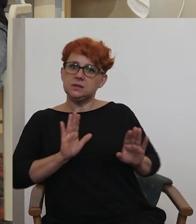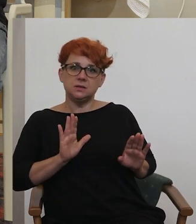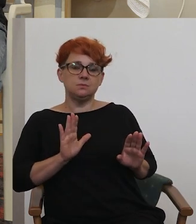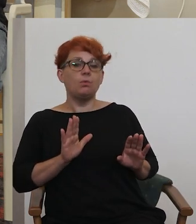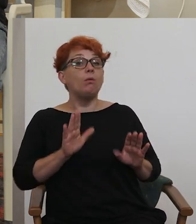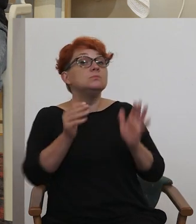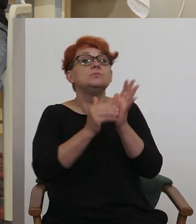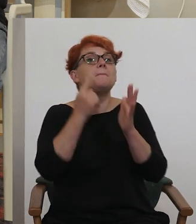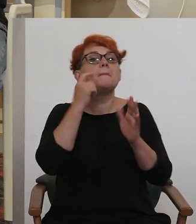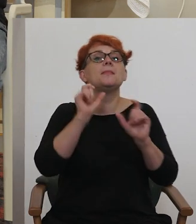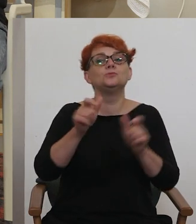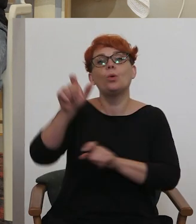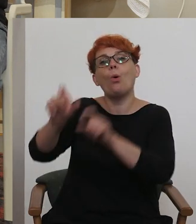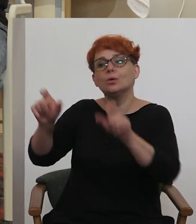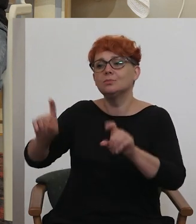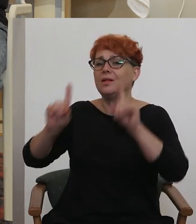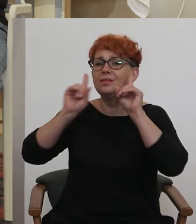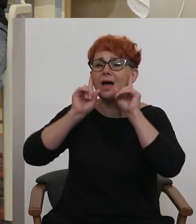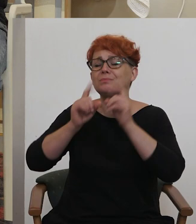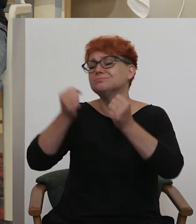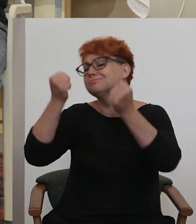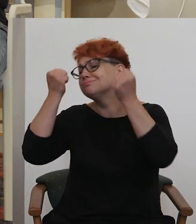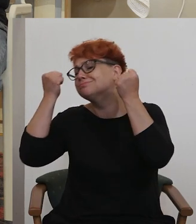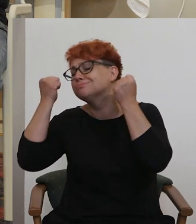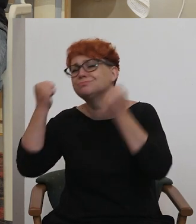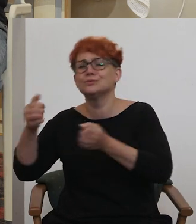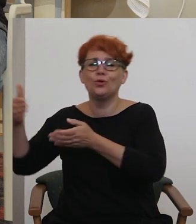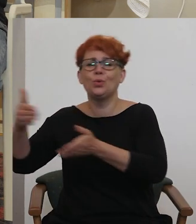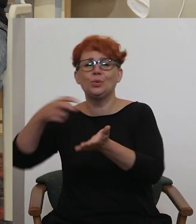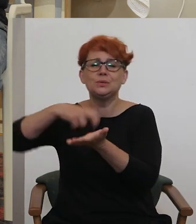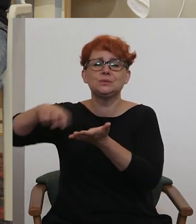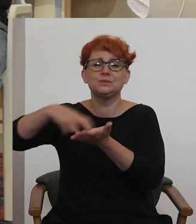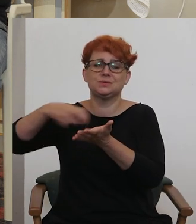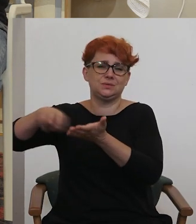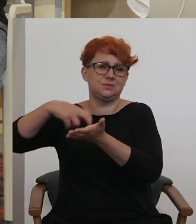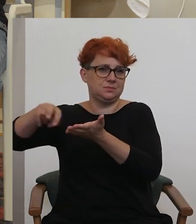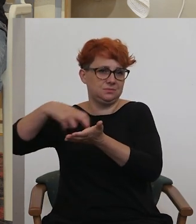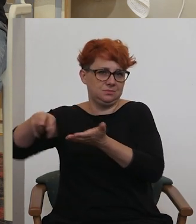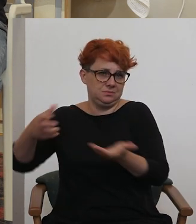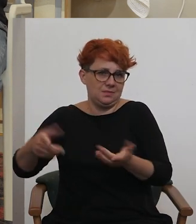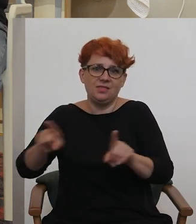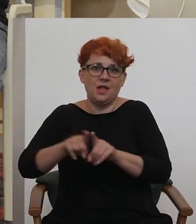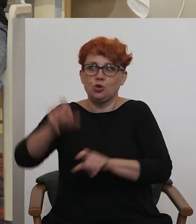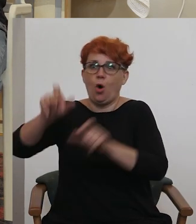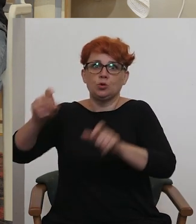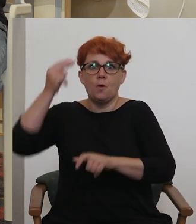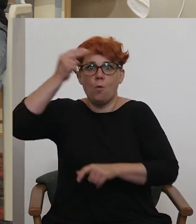musimy pamiętać o tym, że ci ludzie naprawdę przeszli ciężką drogę, że to nie byli żadni komuniści czy